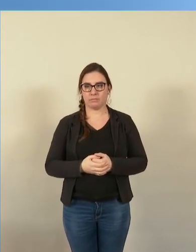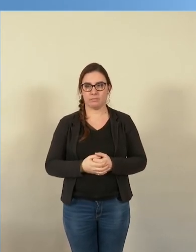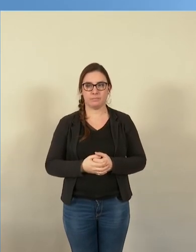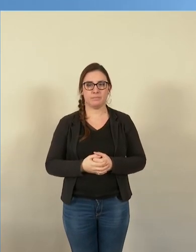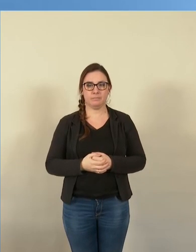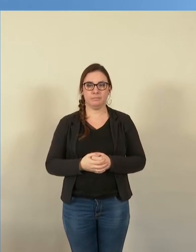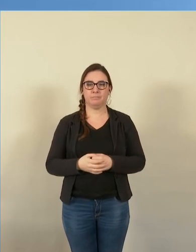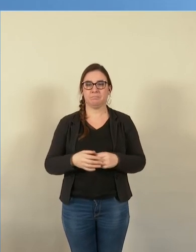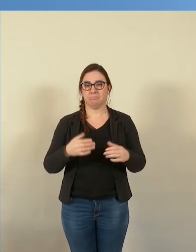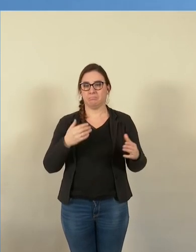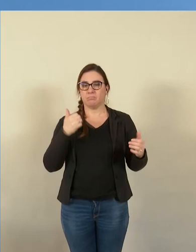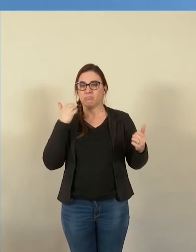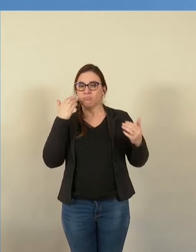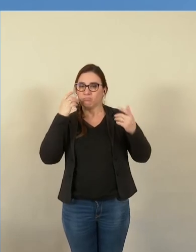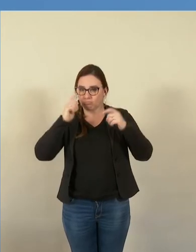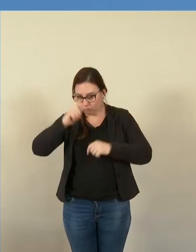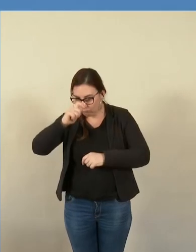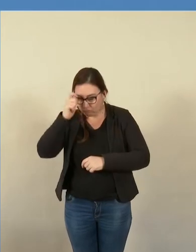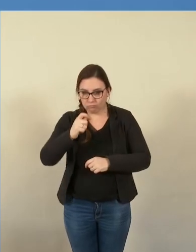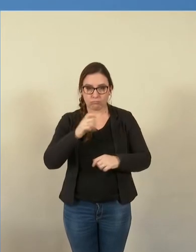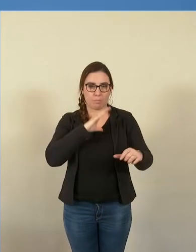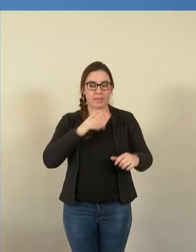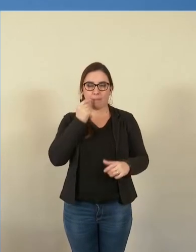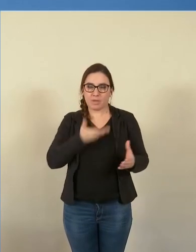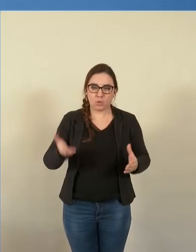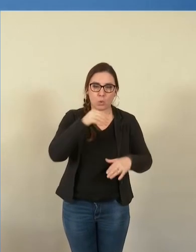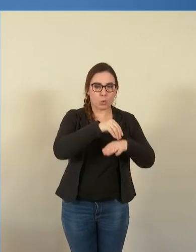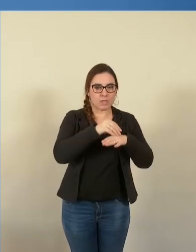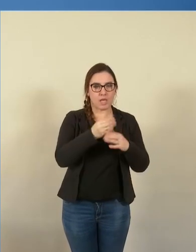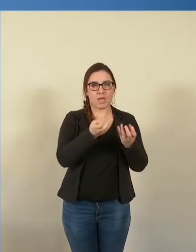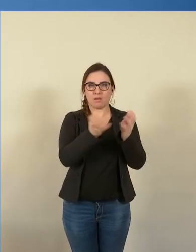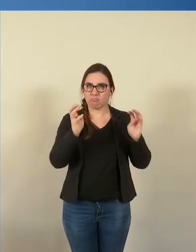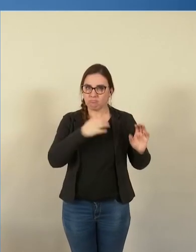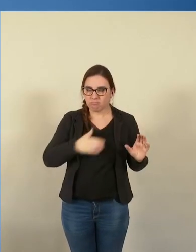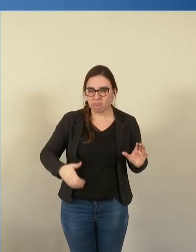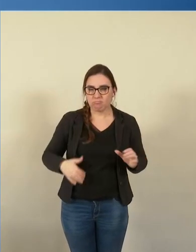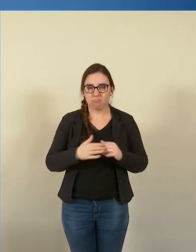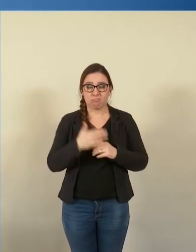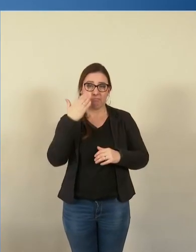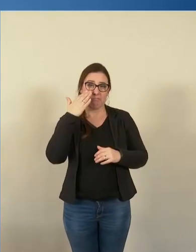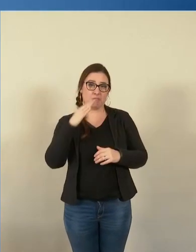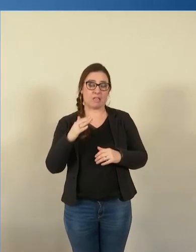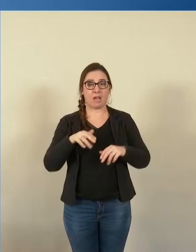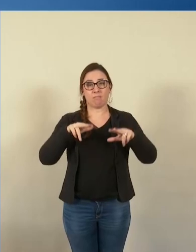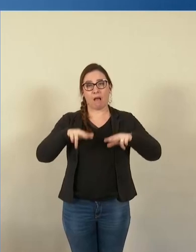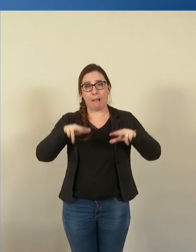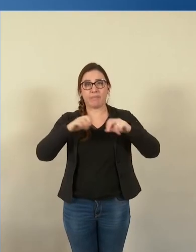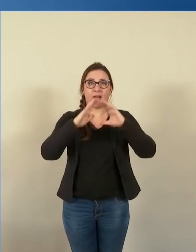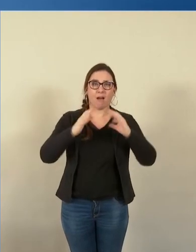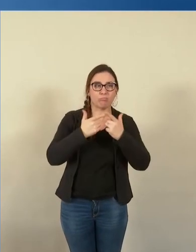tous Monsieur le Maire Mesdames les conseillèr municipales messieurs les les conseillers municipaux vous le vous le savez l'habitat indigne est tout SAF un